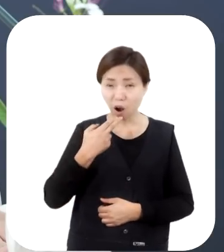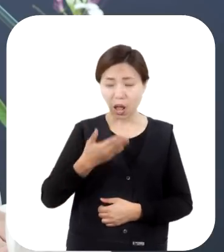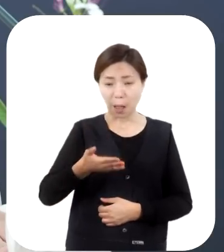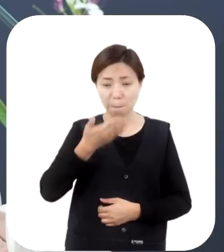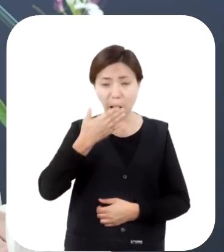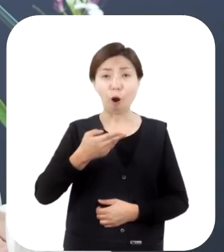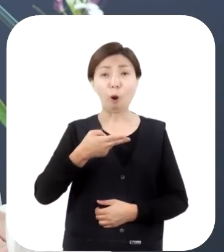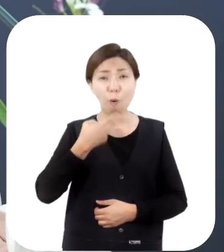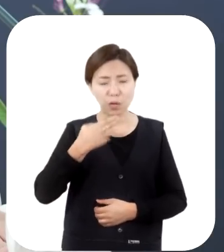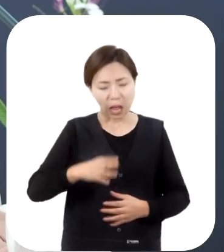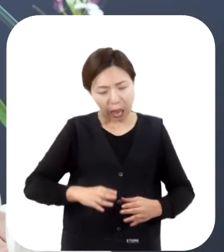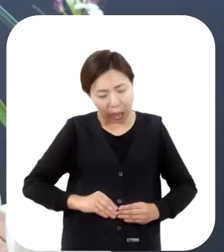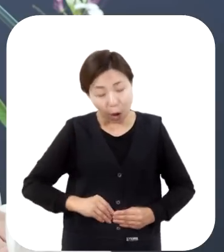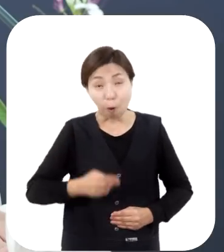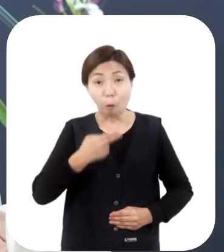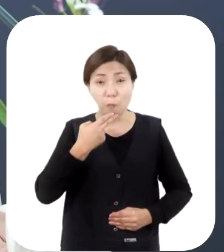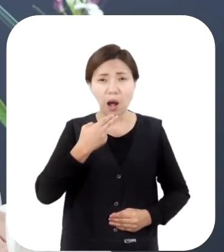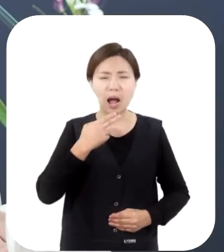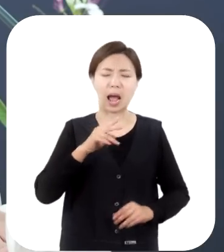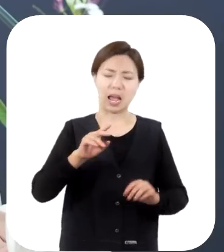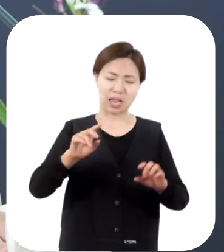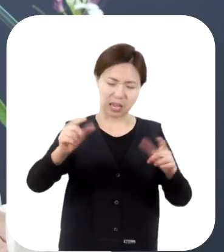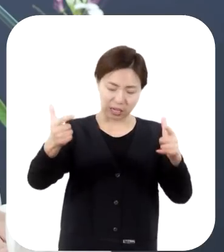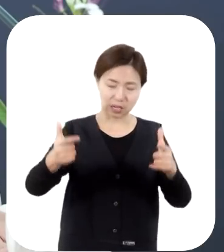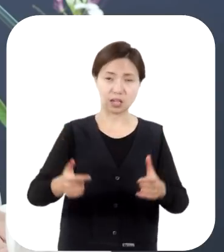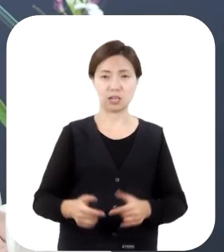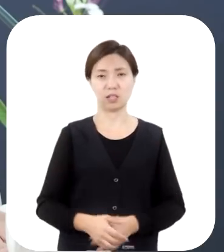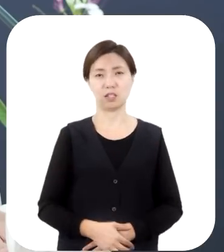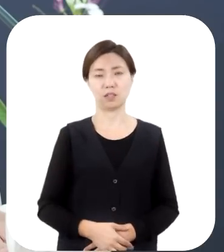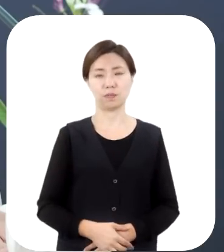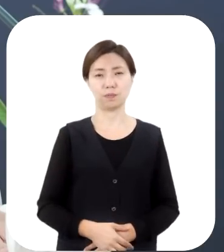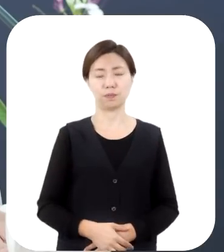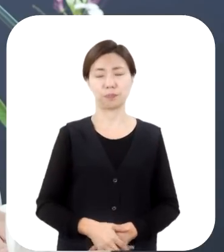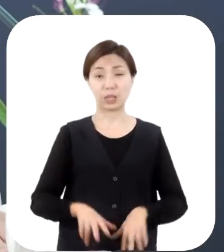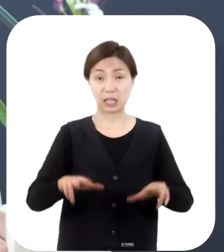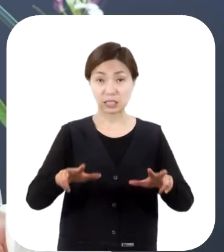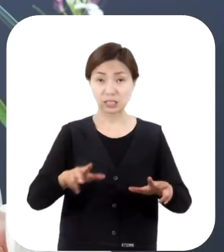안 아프다든지 밥을 안 먹어도 배가 안 고프다든지 그런 얘기는 아니잖아요.